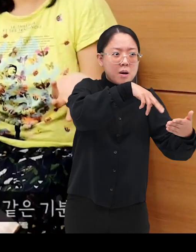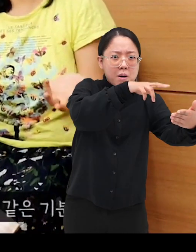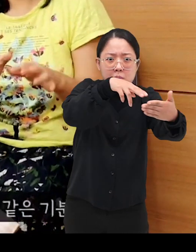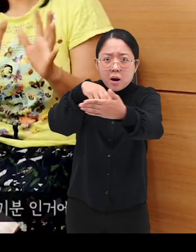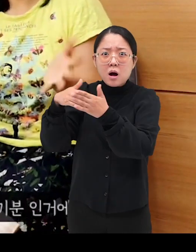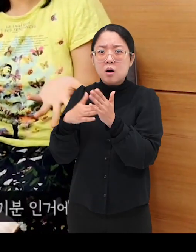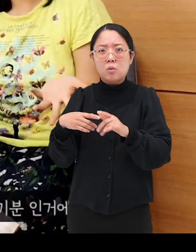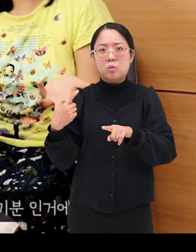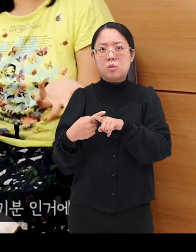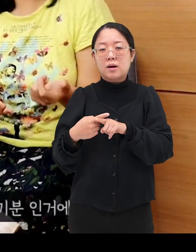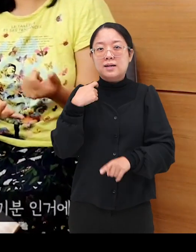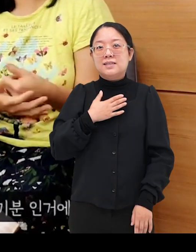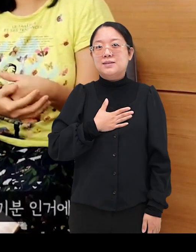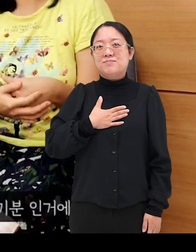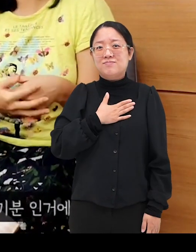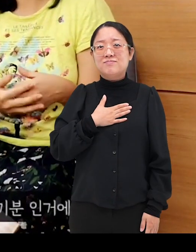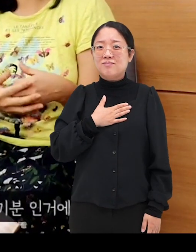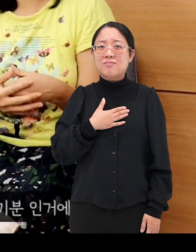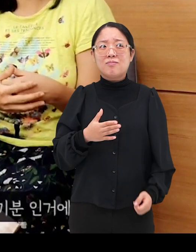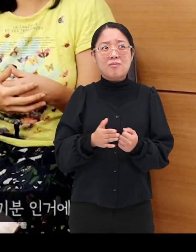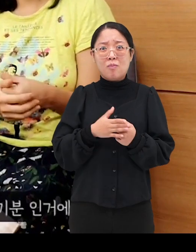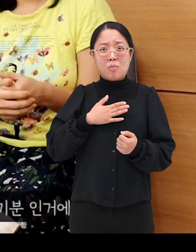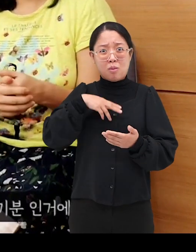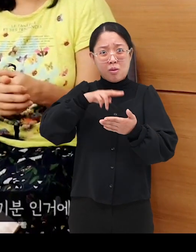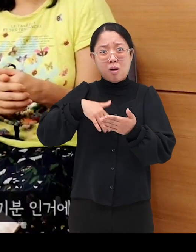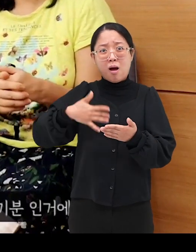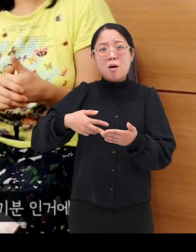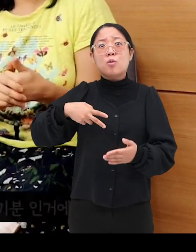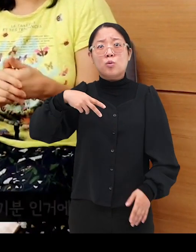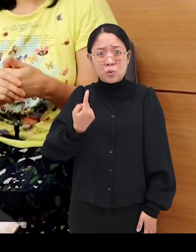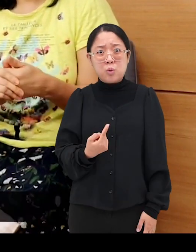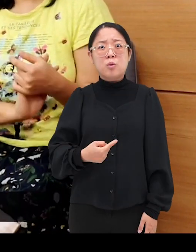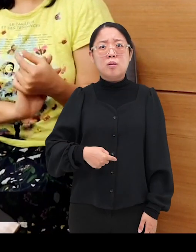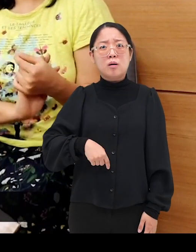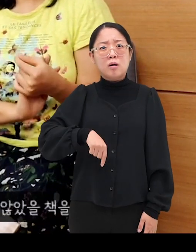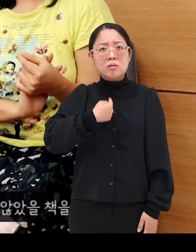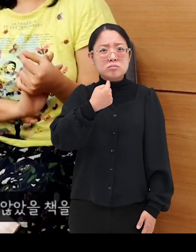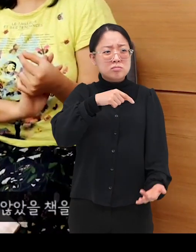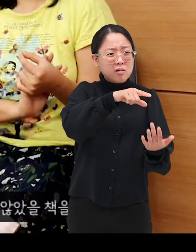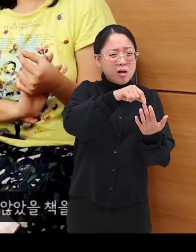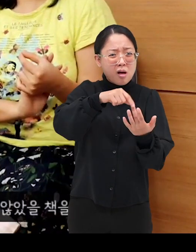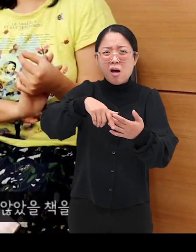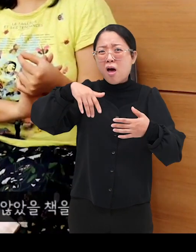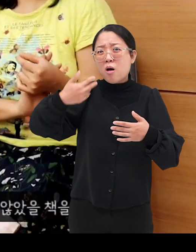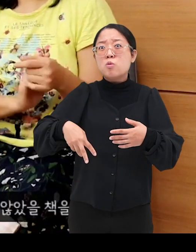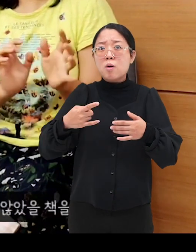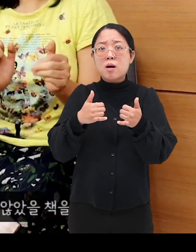5명이 읽으면 5번 읽은 기분? 그런 기분인 거예요. 그게 굉장히 좋고 나라면 읽지